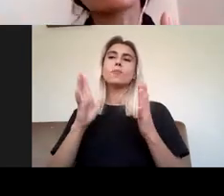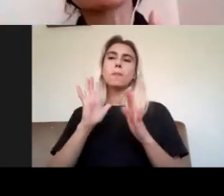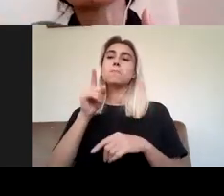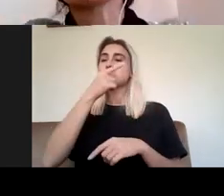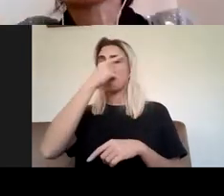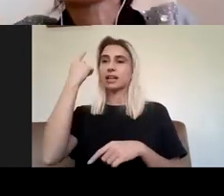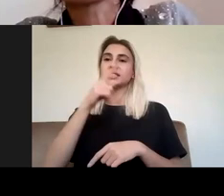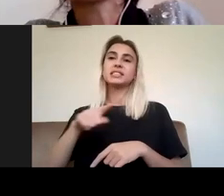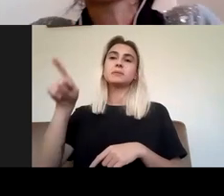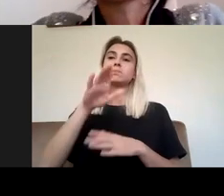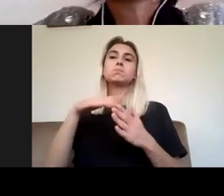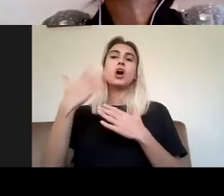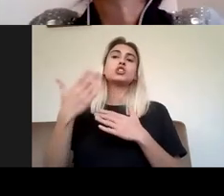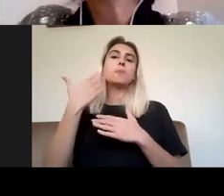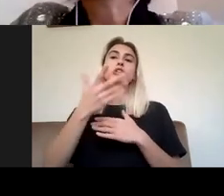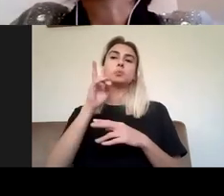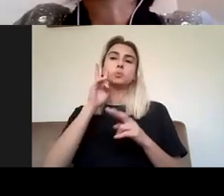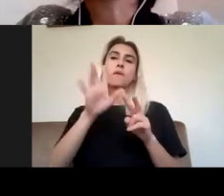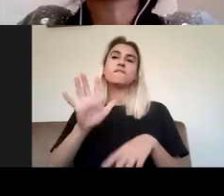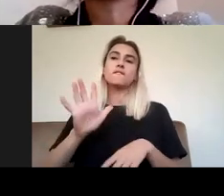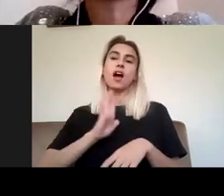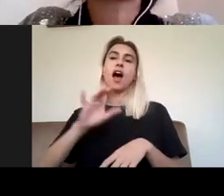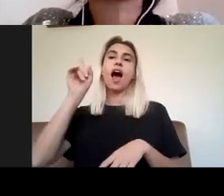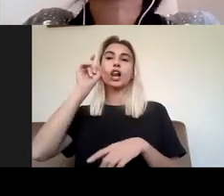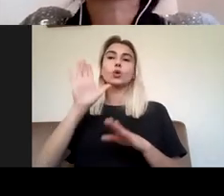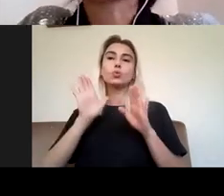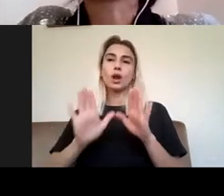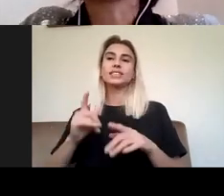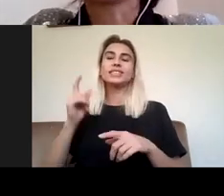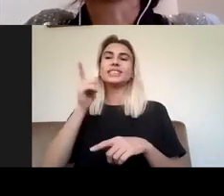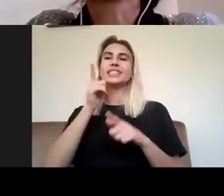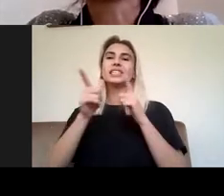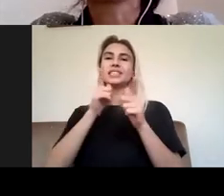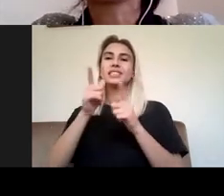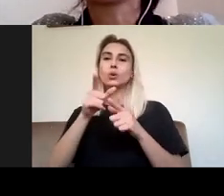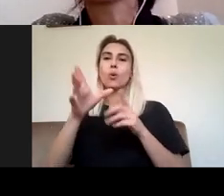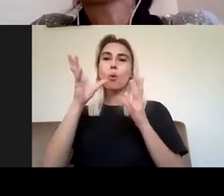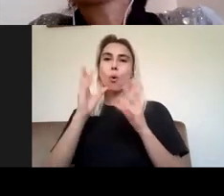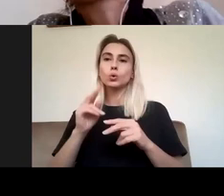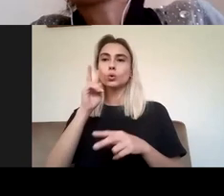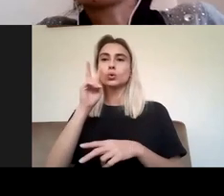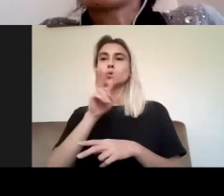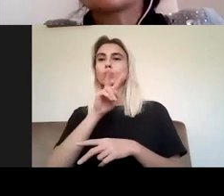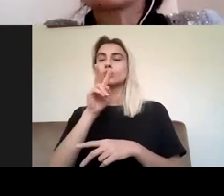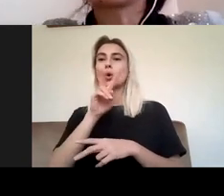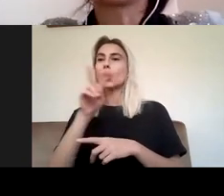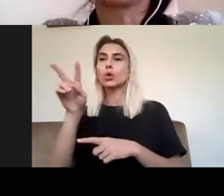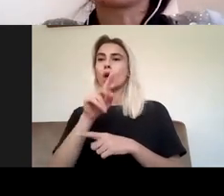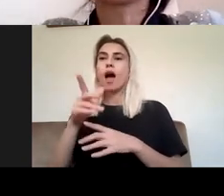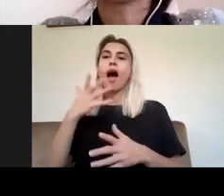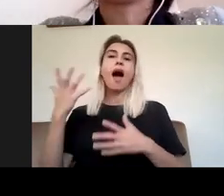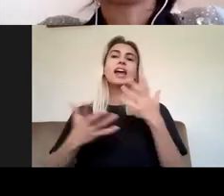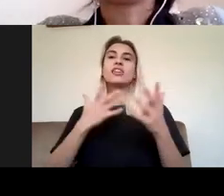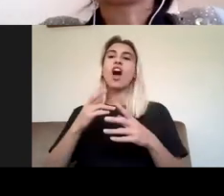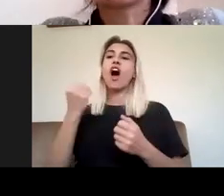başka şehirlerde de görüyorsunuzdur. Akıllı duraklar, sesli sinyalizasyon sistemlerinin olduğu, görüntülü, işte hareket eden